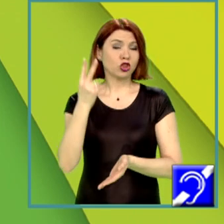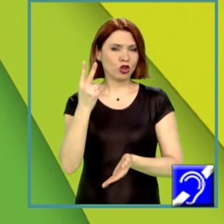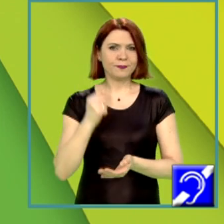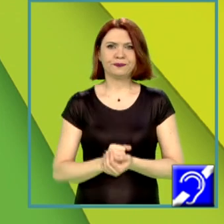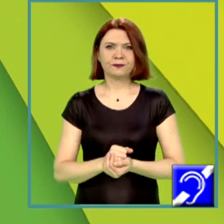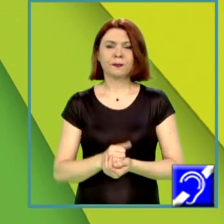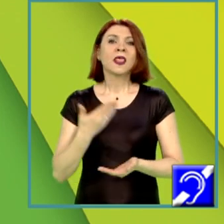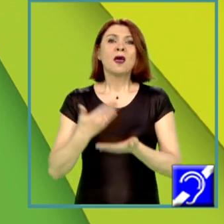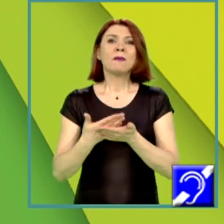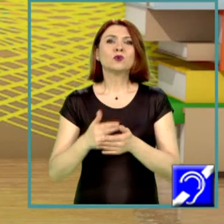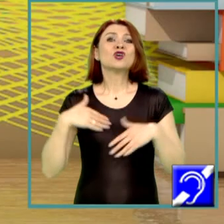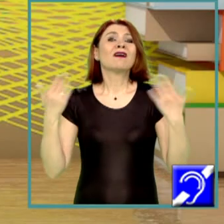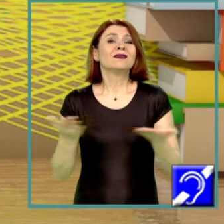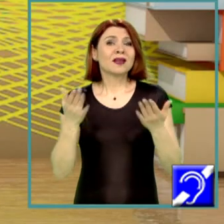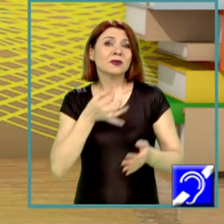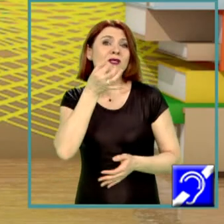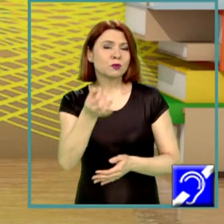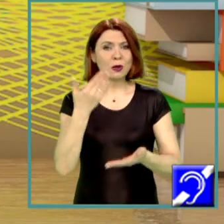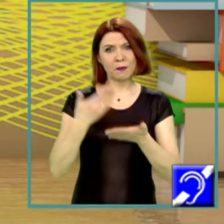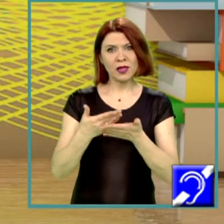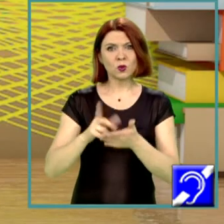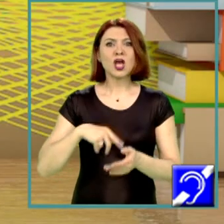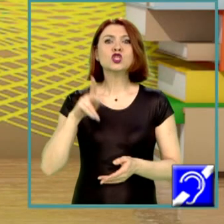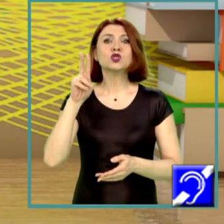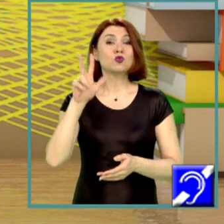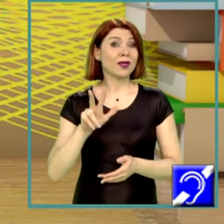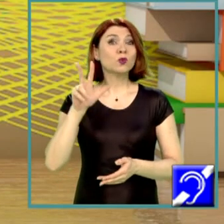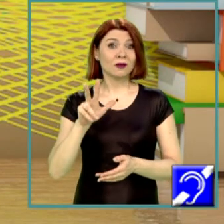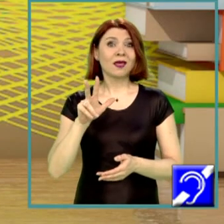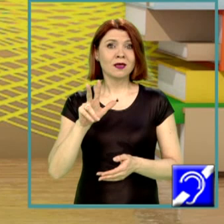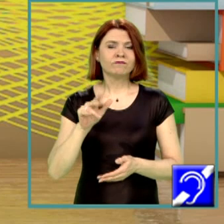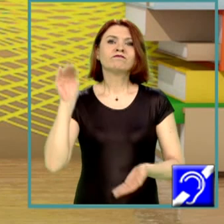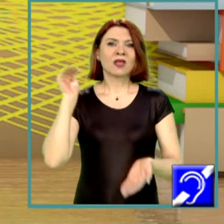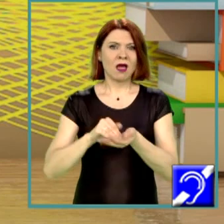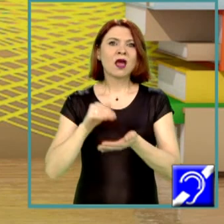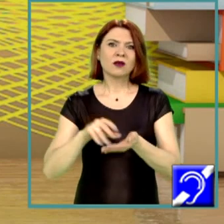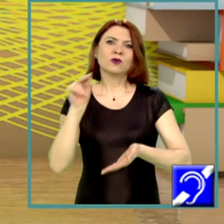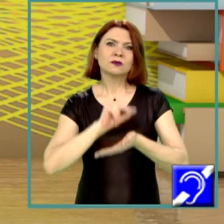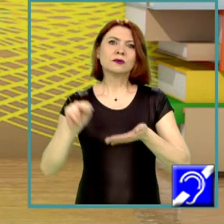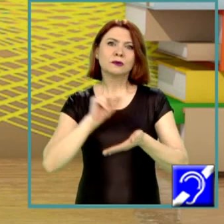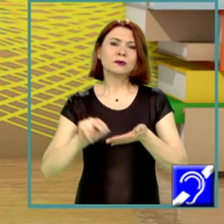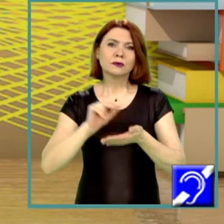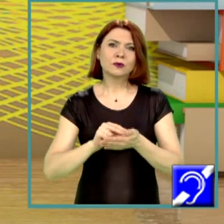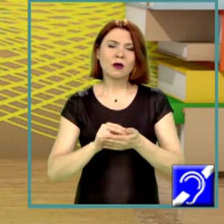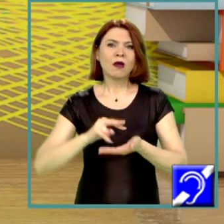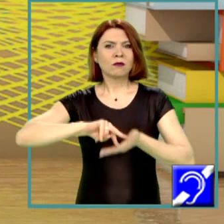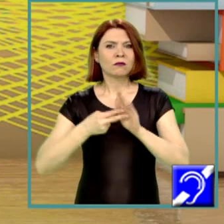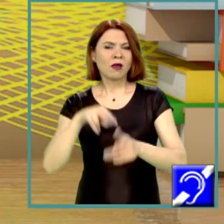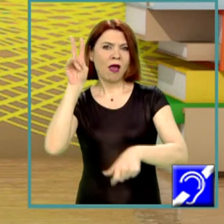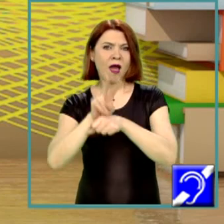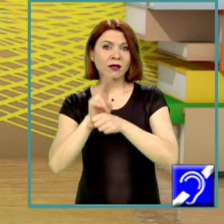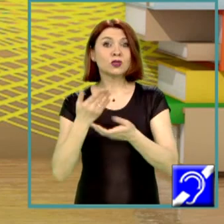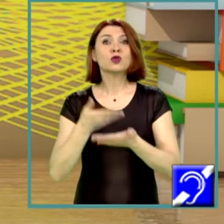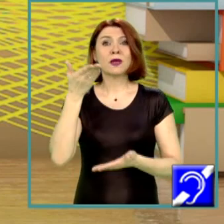De ce spun cât puteți de repede pentru că subiectul al treilea necesită redactarea unui eseu structurat și